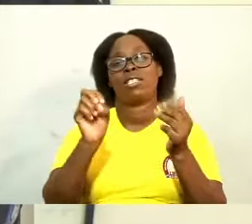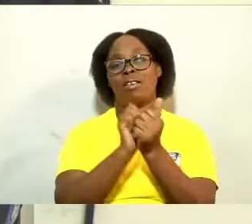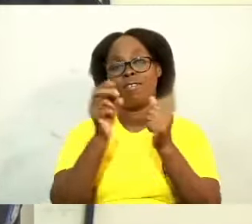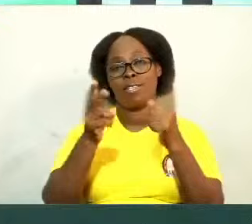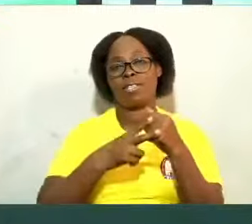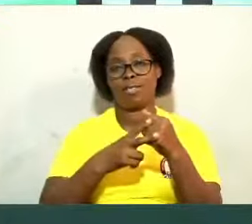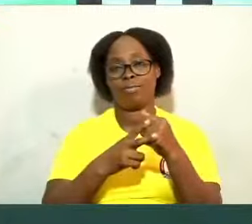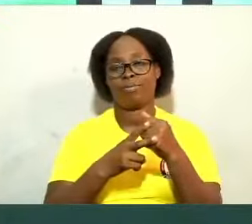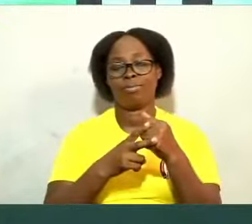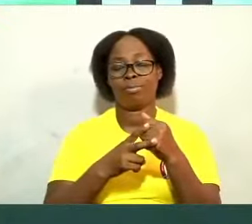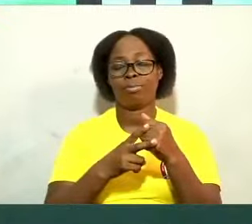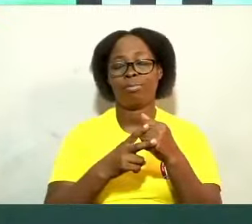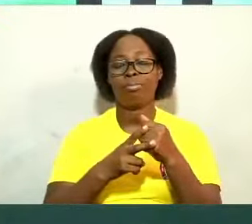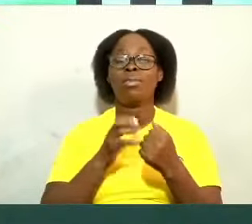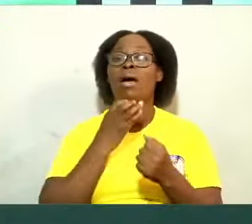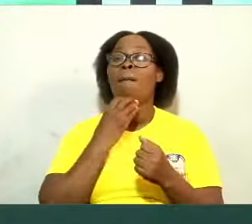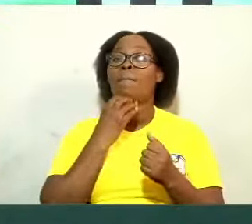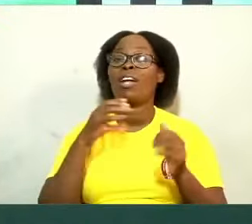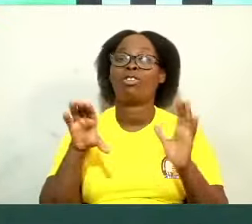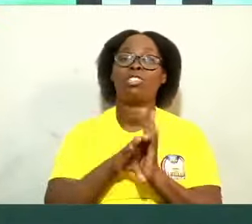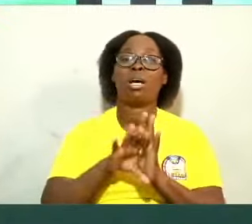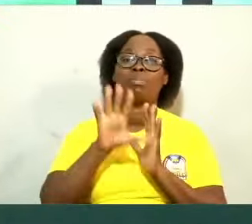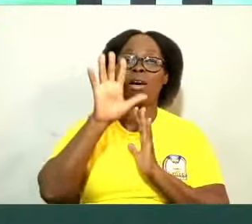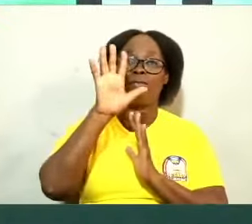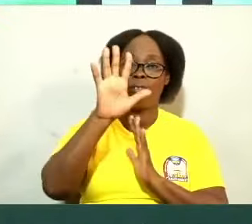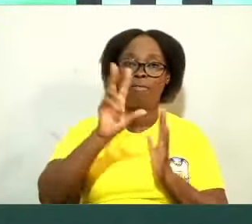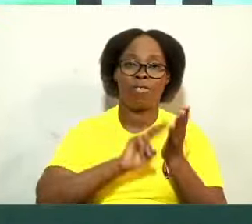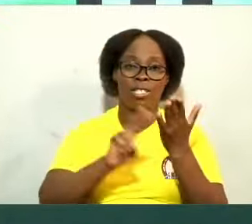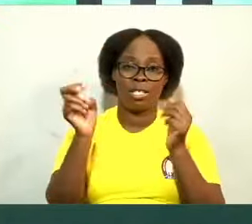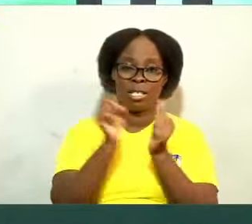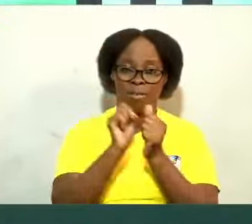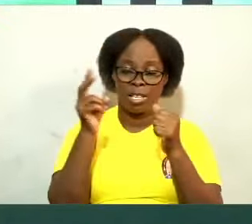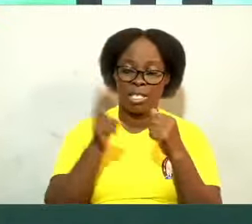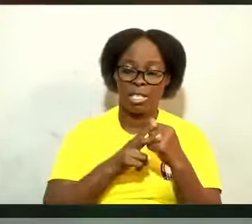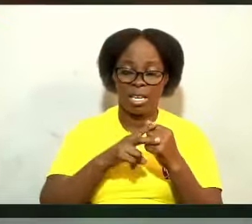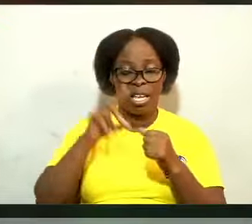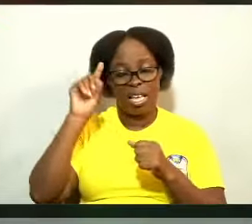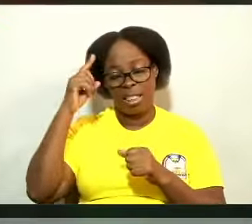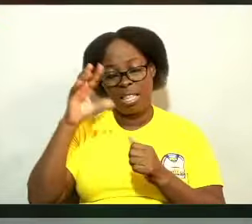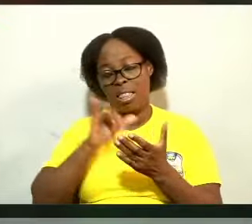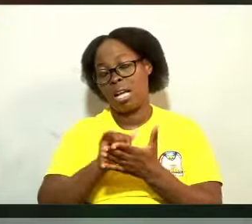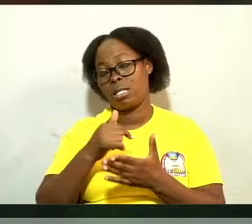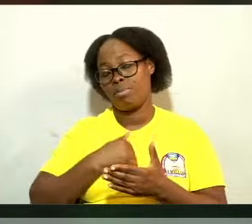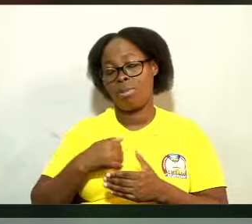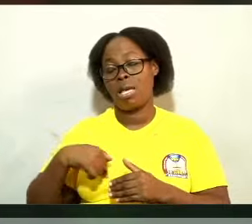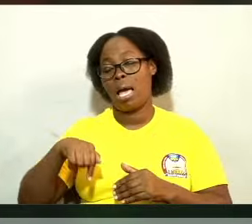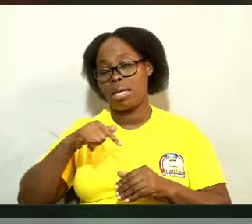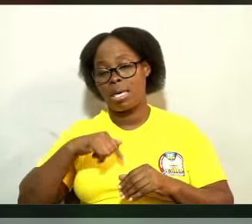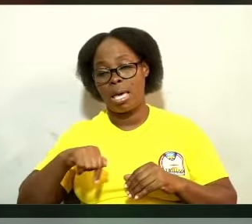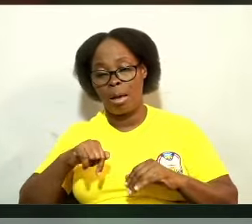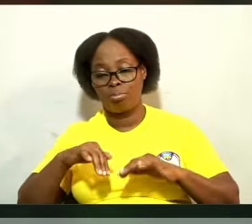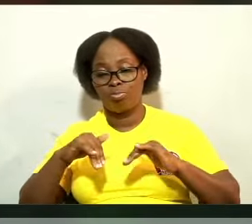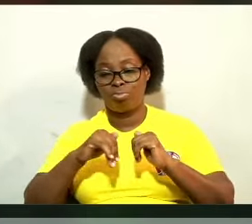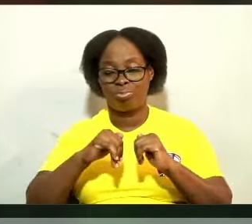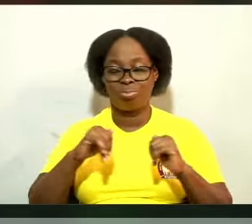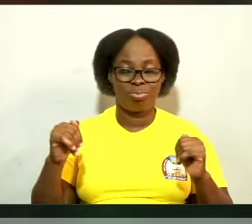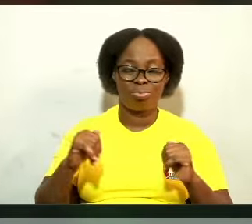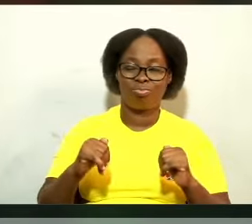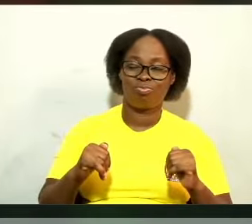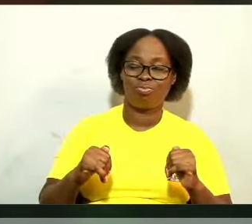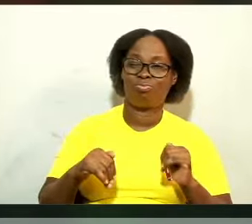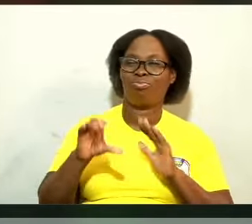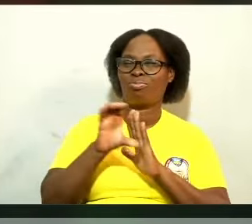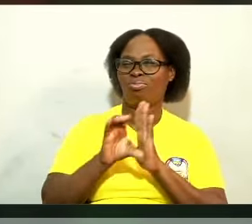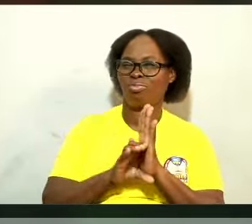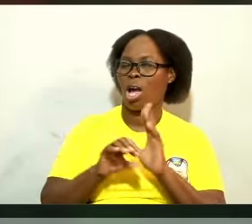5:17, Mathayo 5:17, msidhani ya kwamba nalikuja kutangua torati au